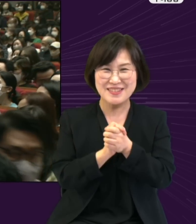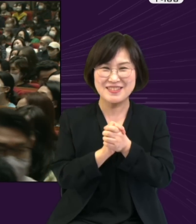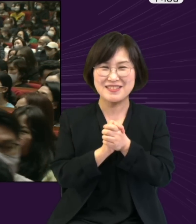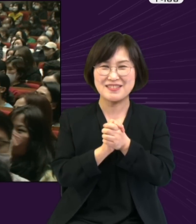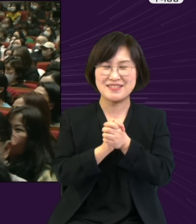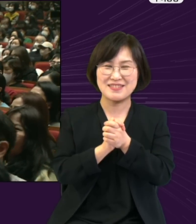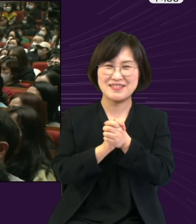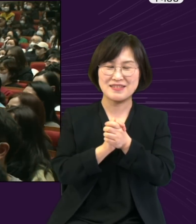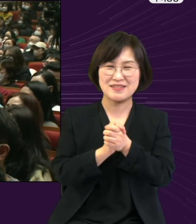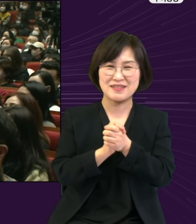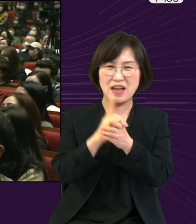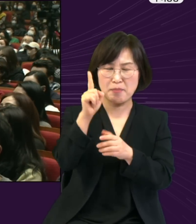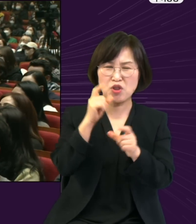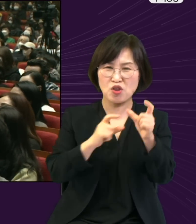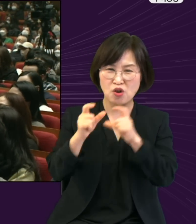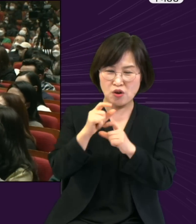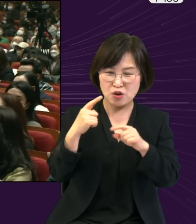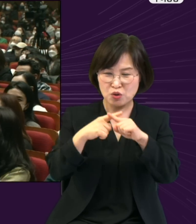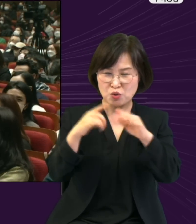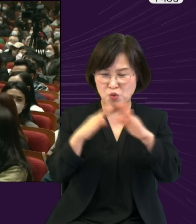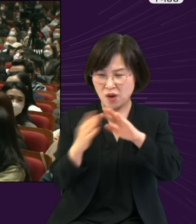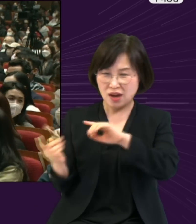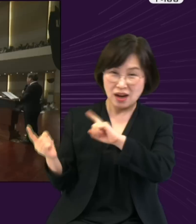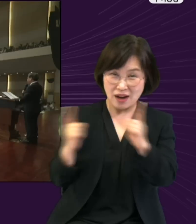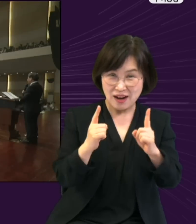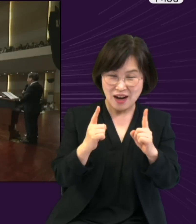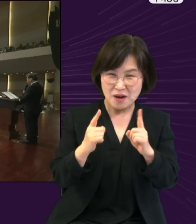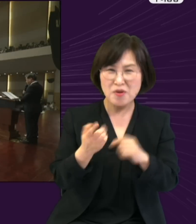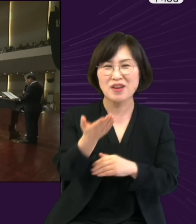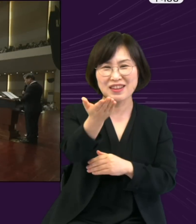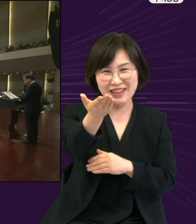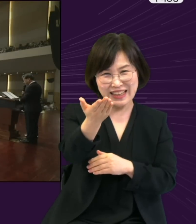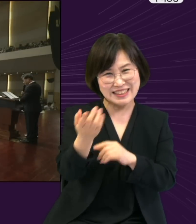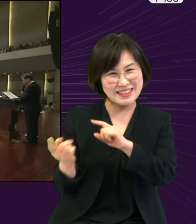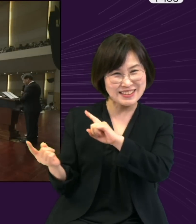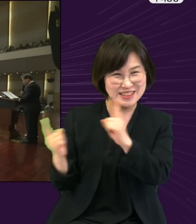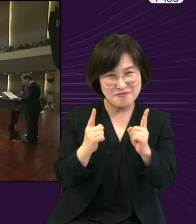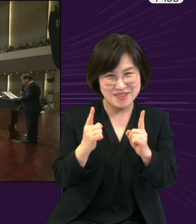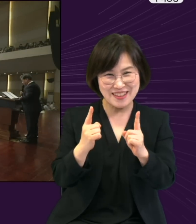한 번 더 합니다. 교회가 살아야 당신이 삽니다.